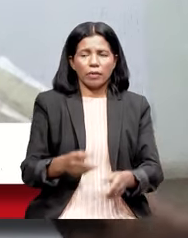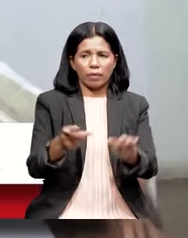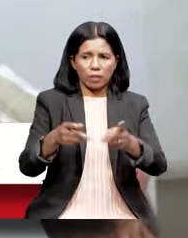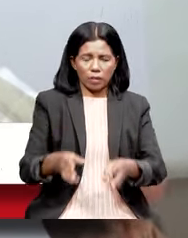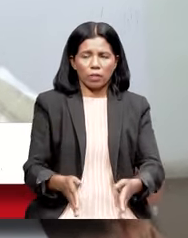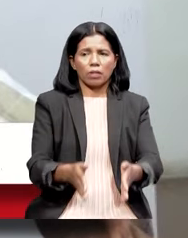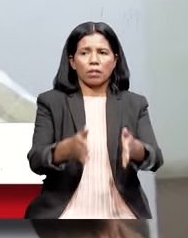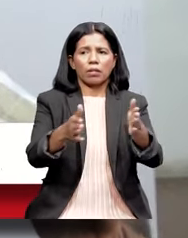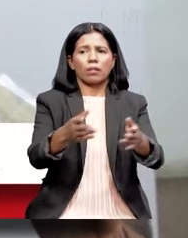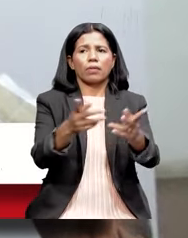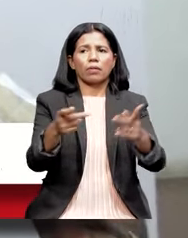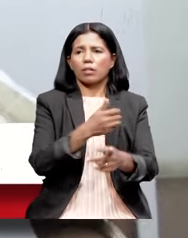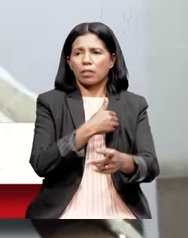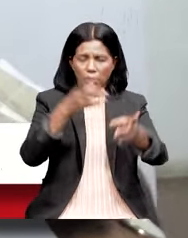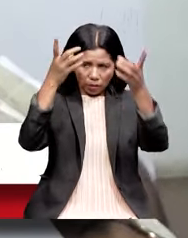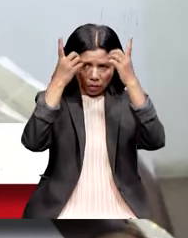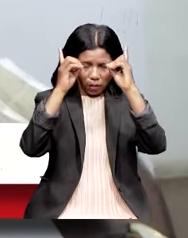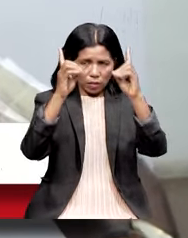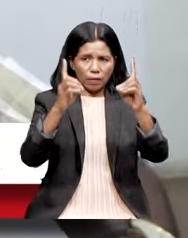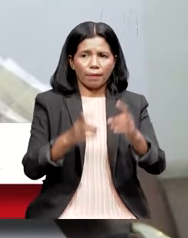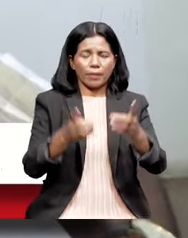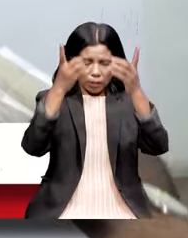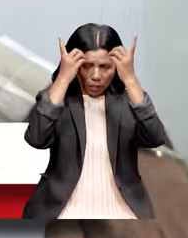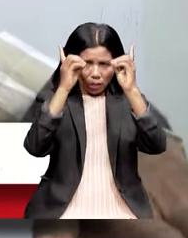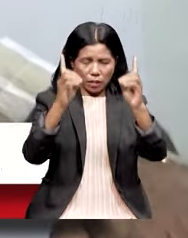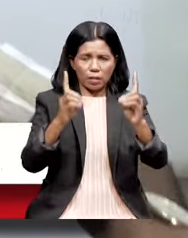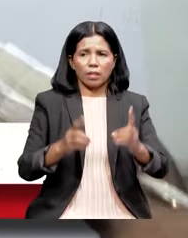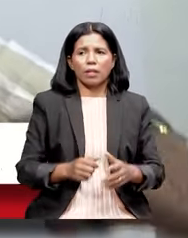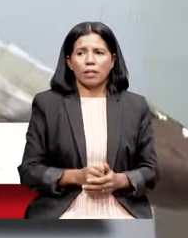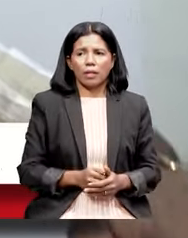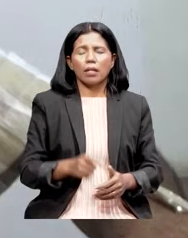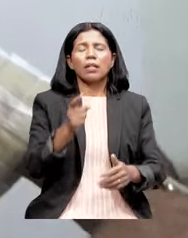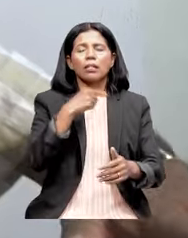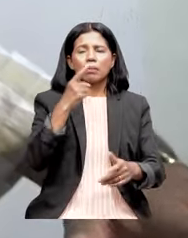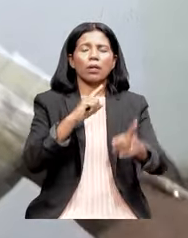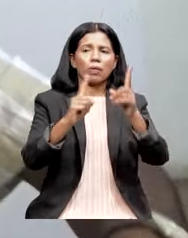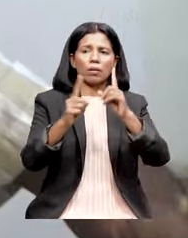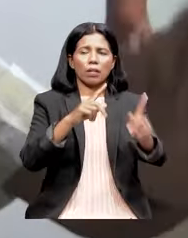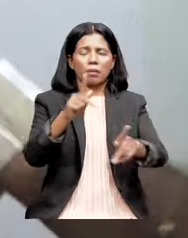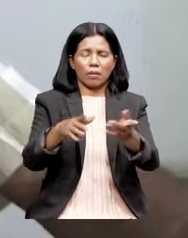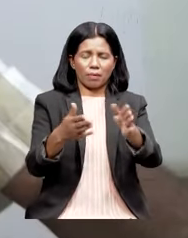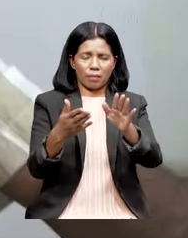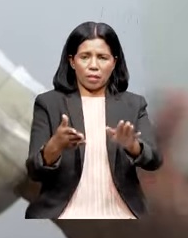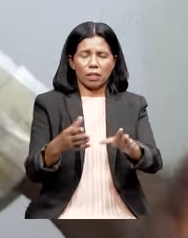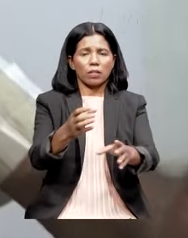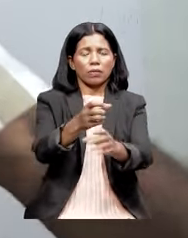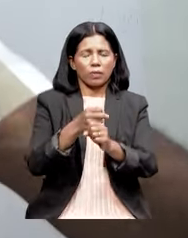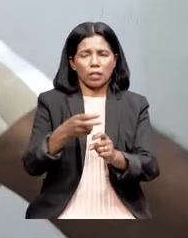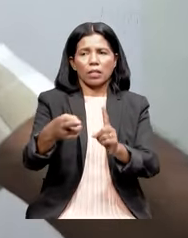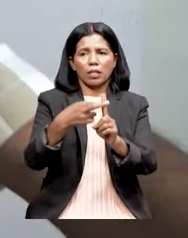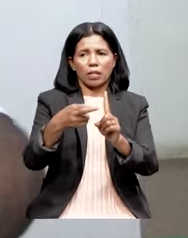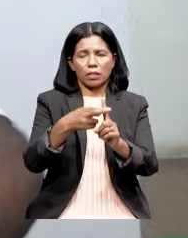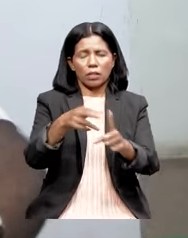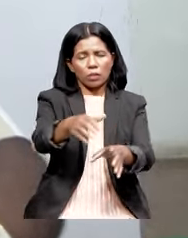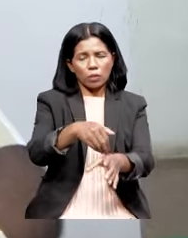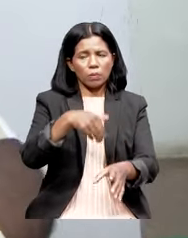toh agora espaço nih toh agora sih di sini ya so di sini teman di sini teman saya mat berkali kau mematen aja sih nih pas subuh raten nih ya raten besok bukan